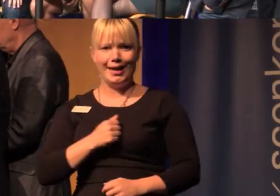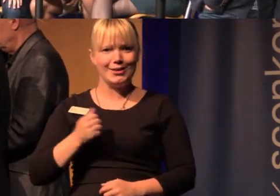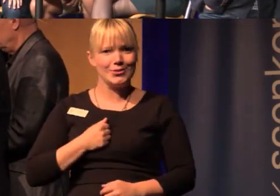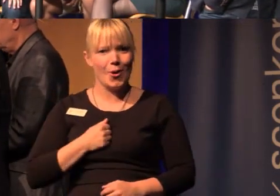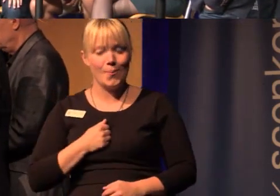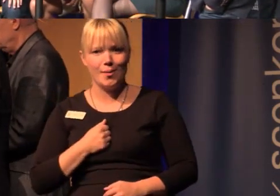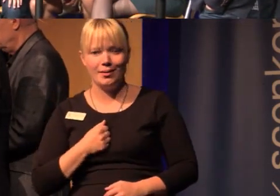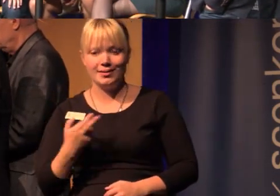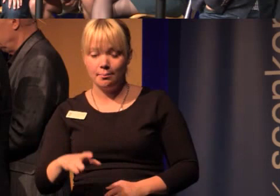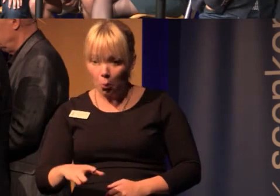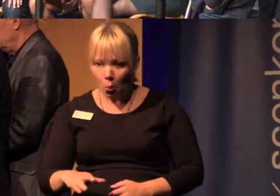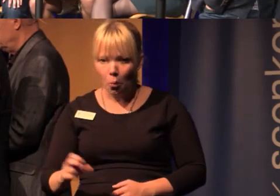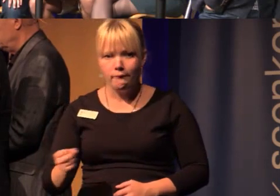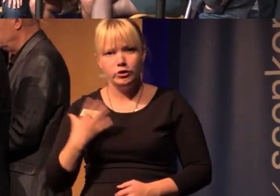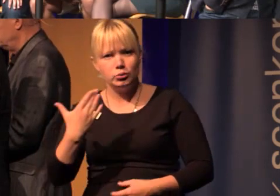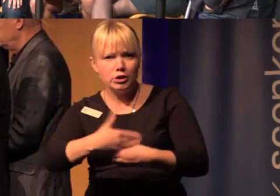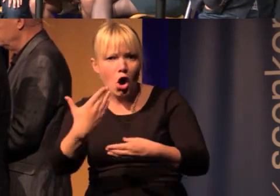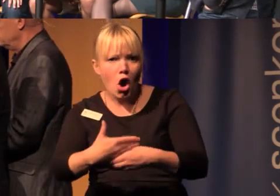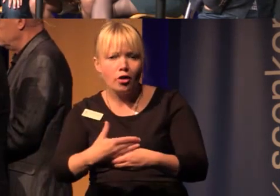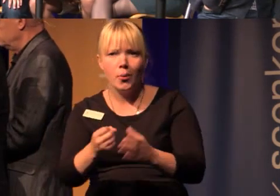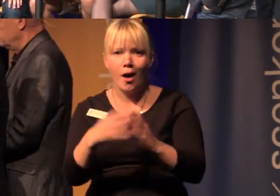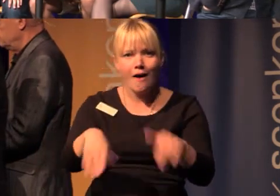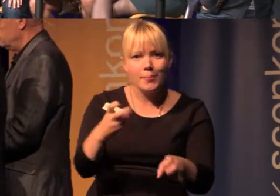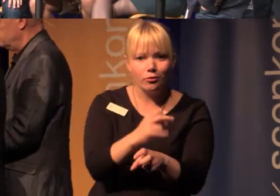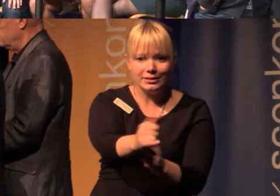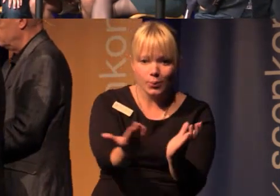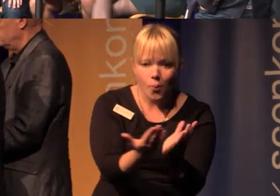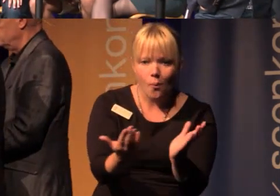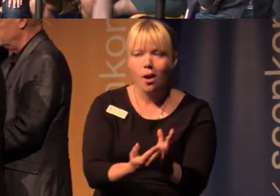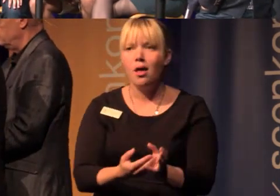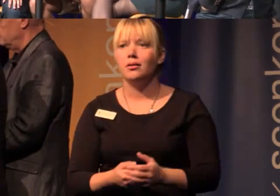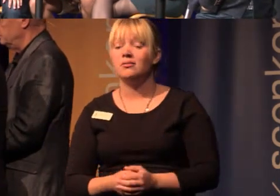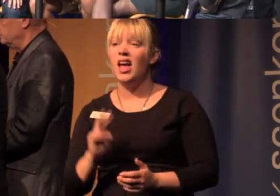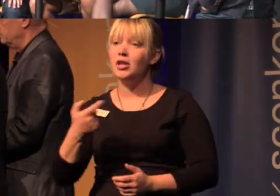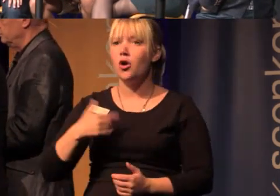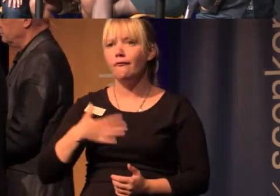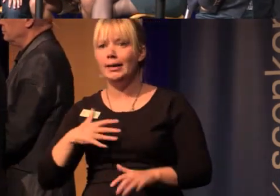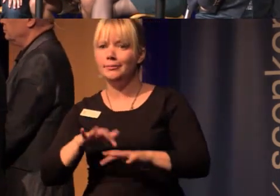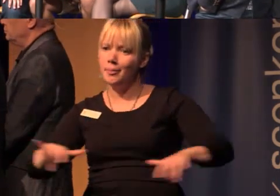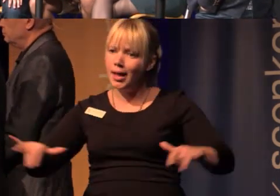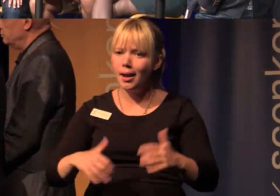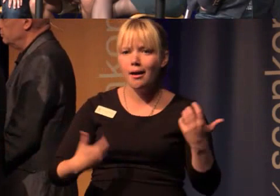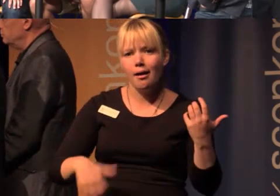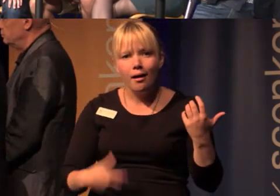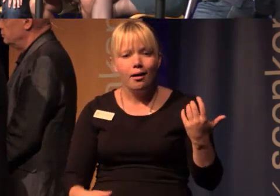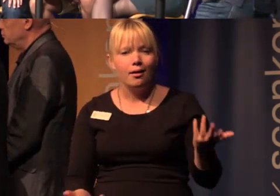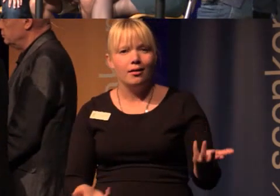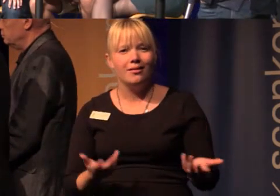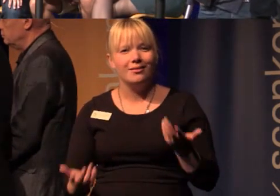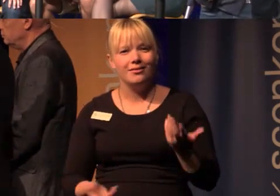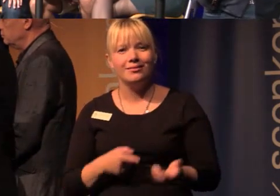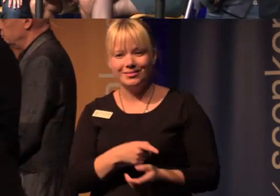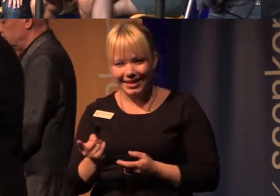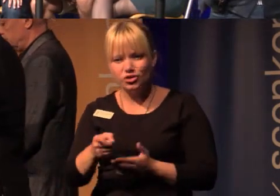man är intresserad av att spela teater, att man skulle tycka det var roligt att lära sig spela ett instrument. Så att absolut, den